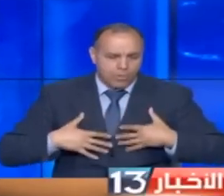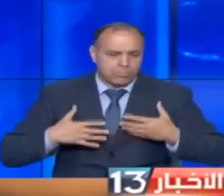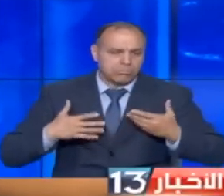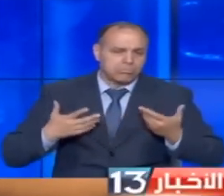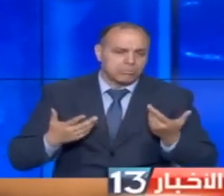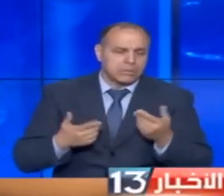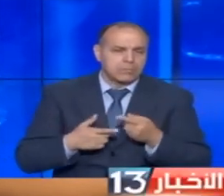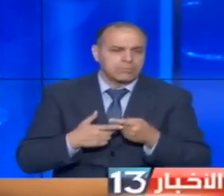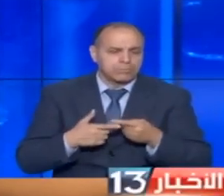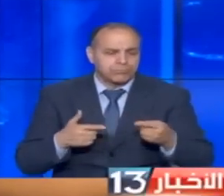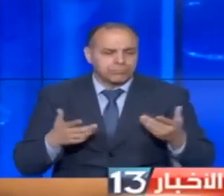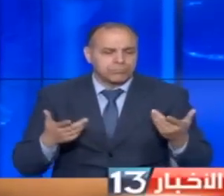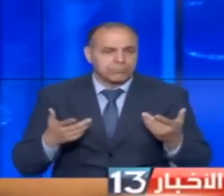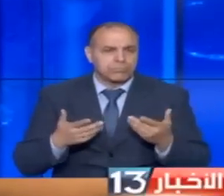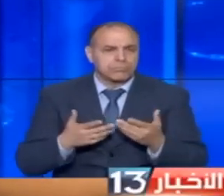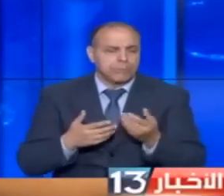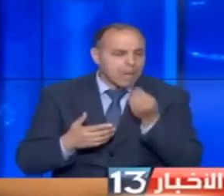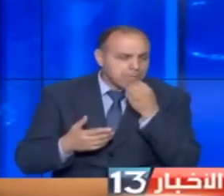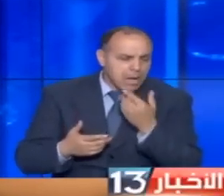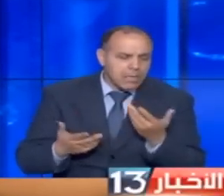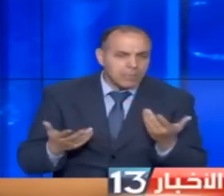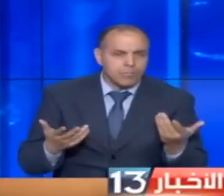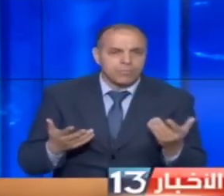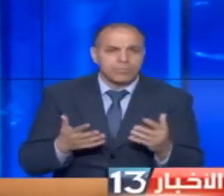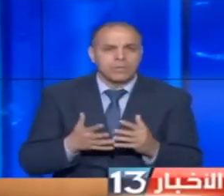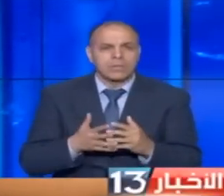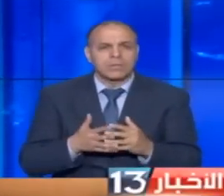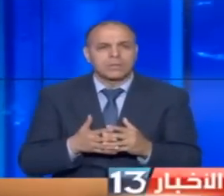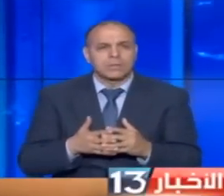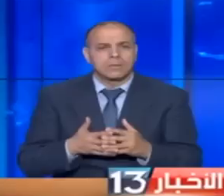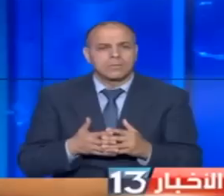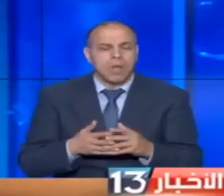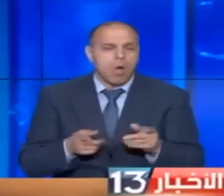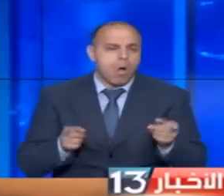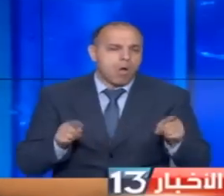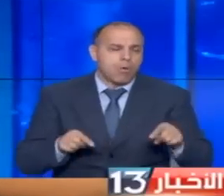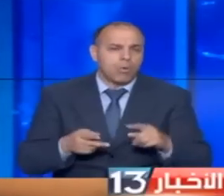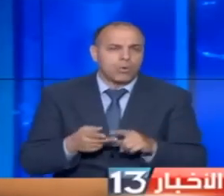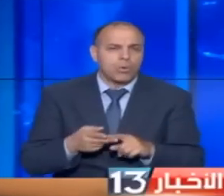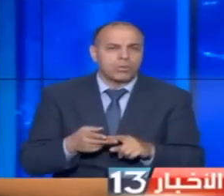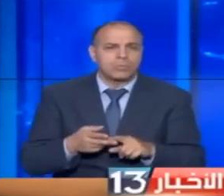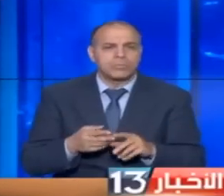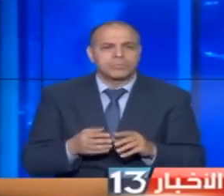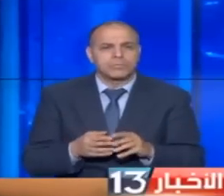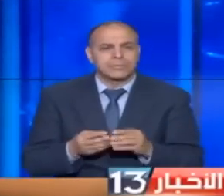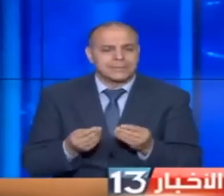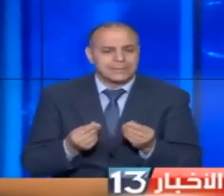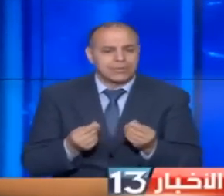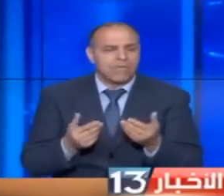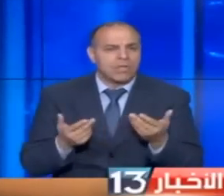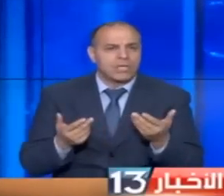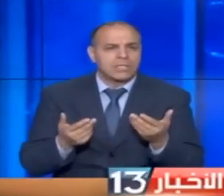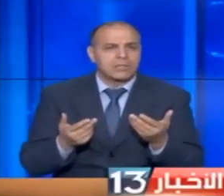ال المواد الغذائيه ال اه كذلك ال المواد المتعالي